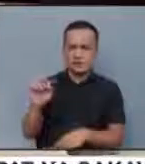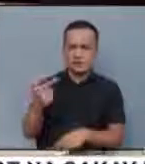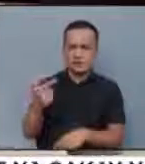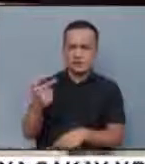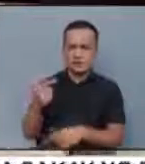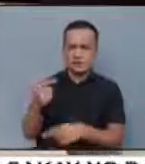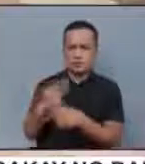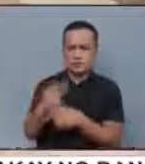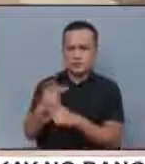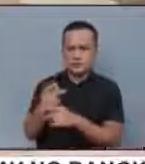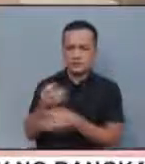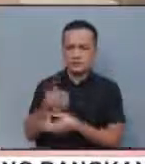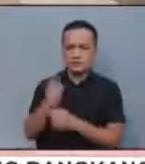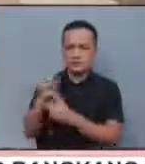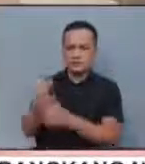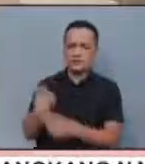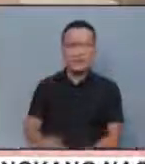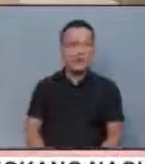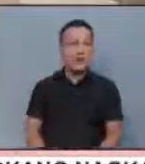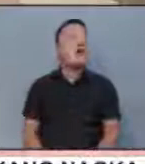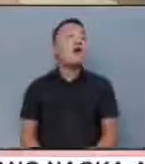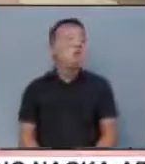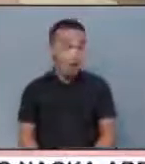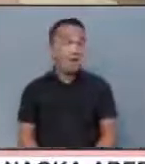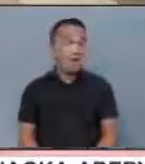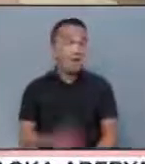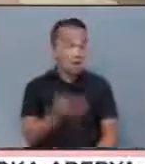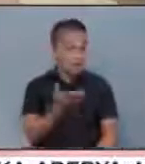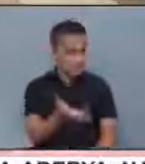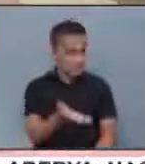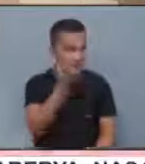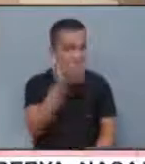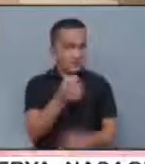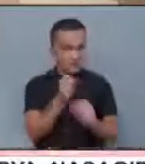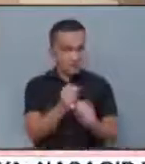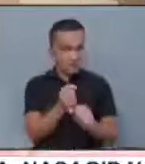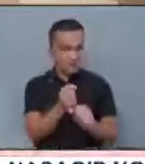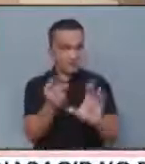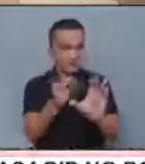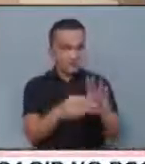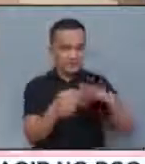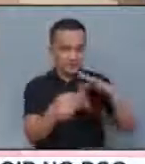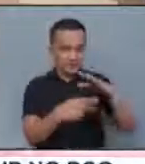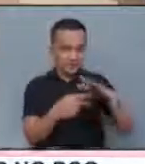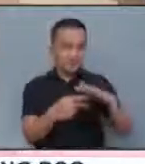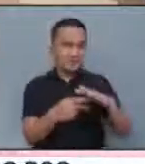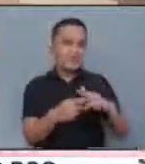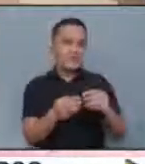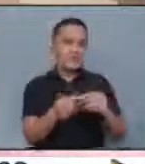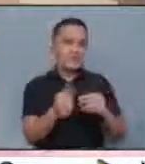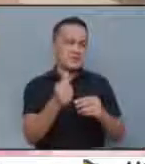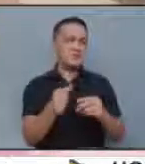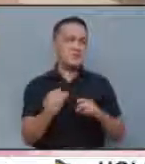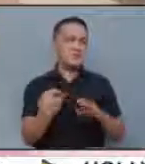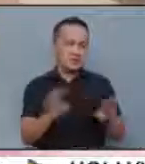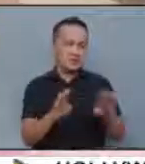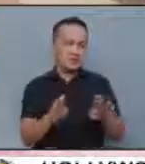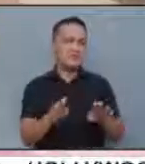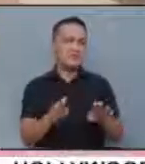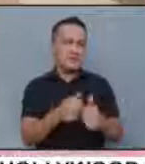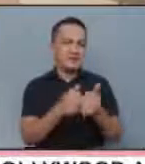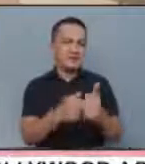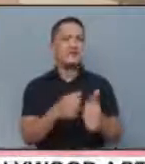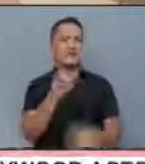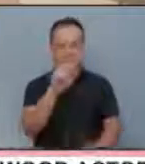Ah, bongga naman pala yan. Pwede na ipasok sa Kinder, bigyan ng Most Industries at Most Behave Award din. Oo. Maraming salamat po, Sir